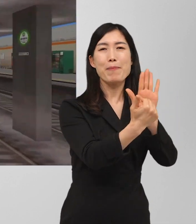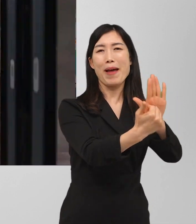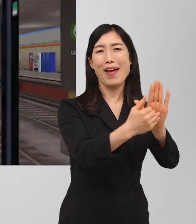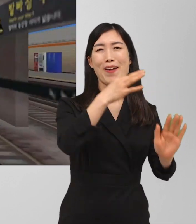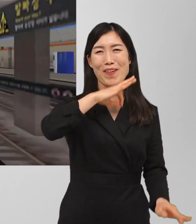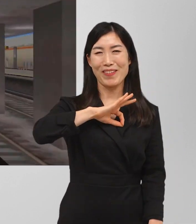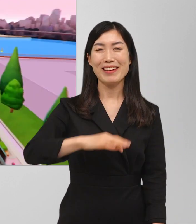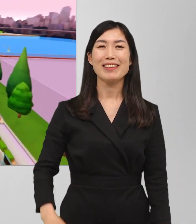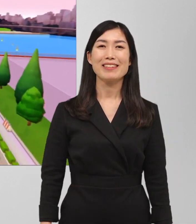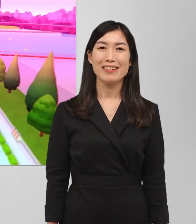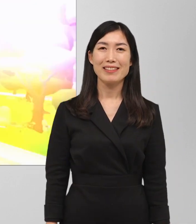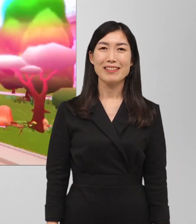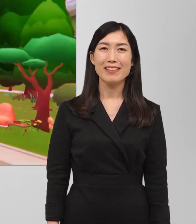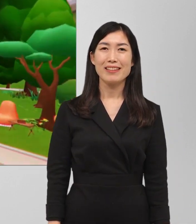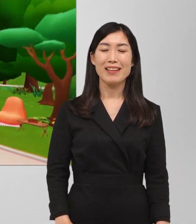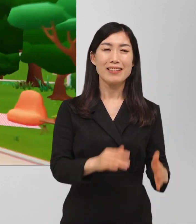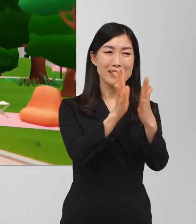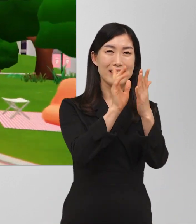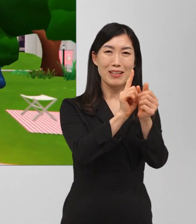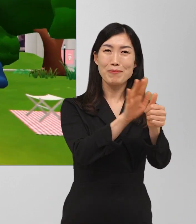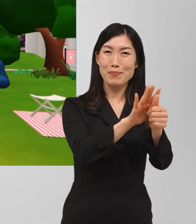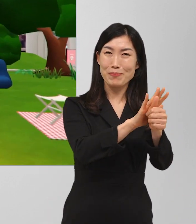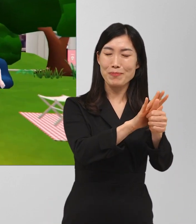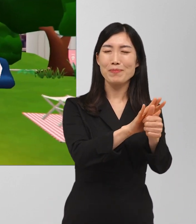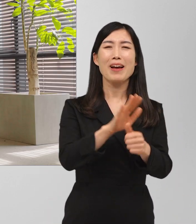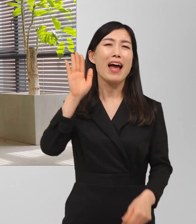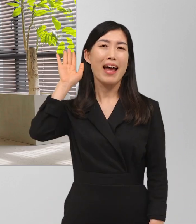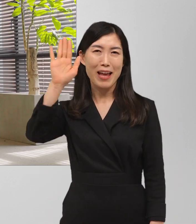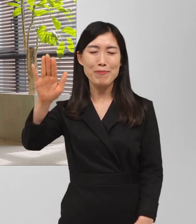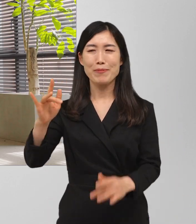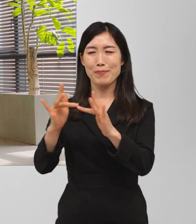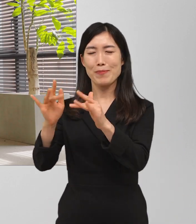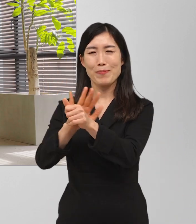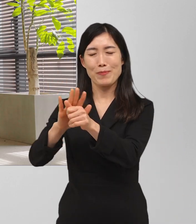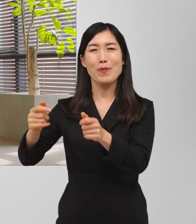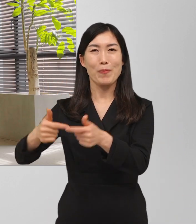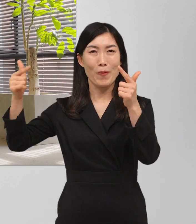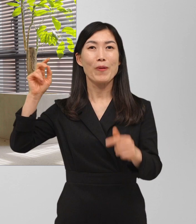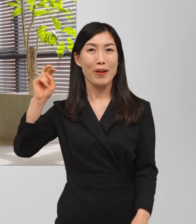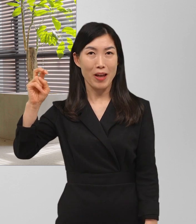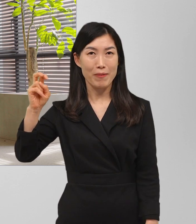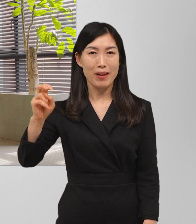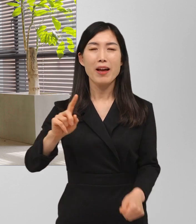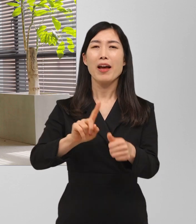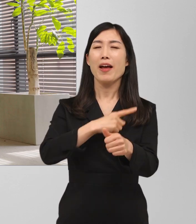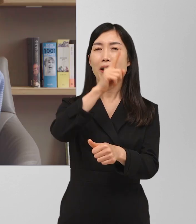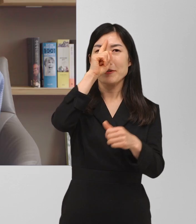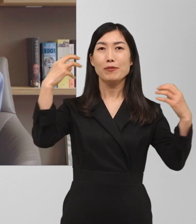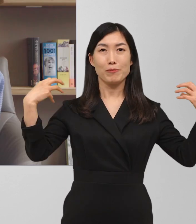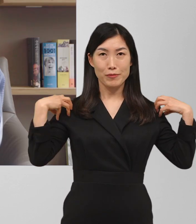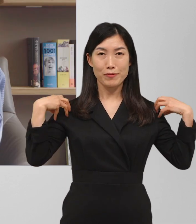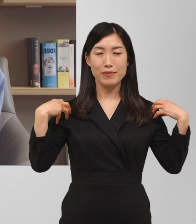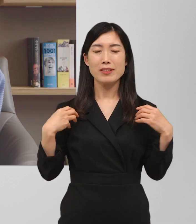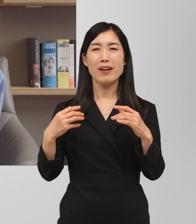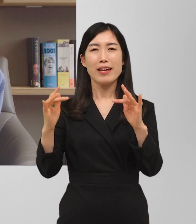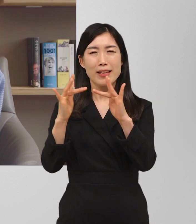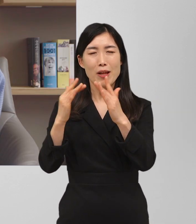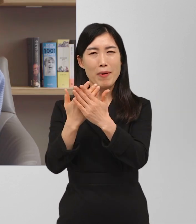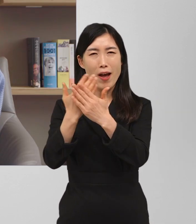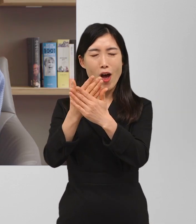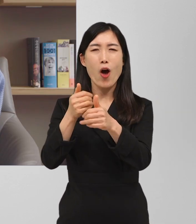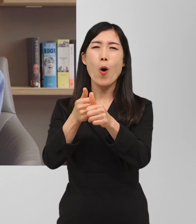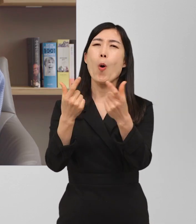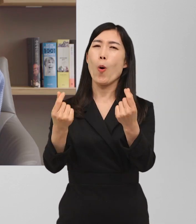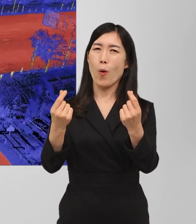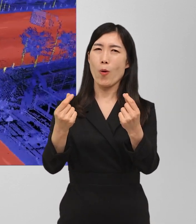비대면 서비스를 하는 데 있어서의 메타, 디지털 트윈, 이런 가상 서비스의 어떤 비대면 채널들이 하나의 서비스로 이미 자리를 잡아야